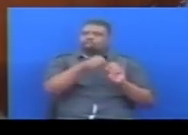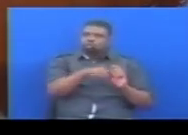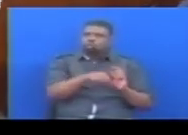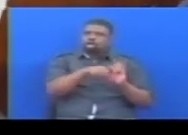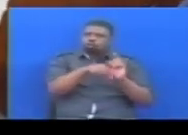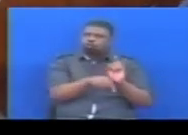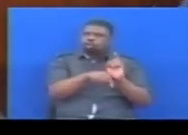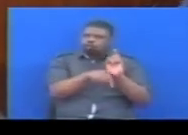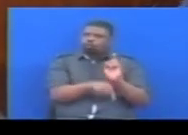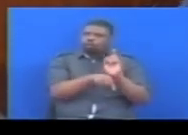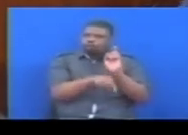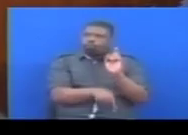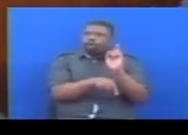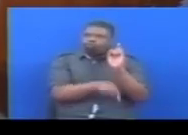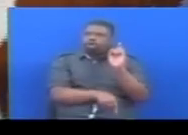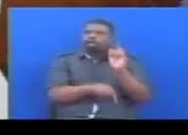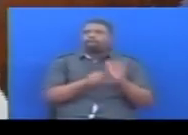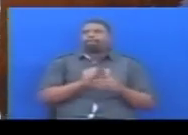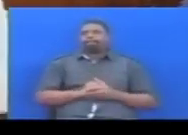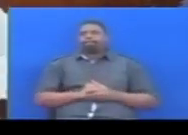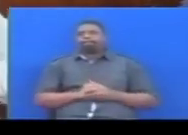ustadi za rufaa za mikoa kwa sasa.